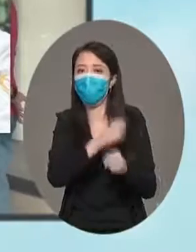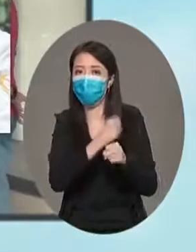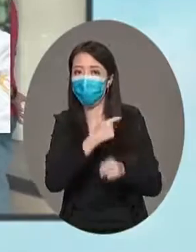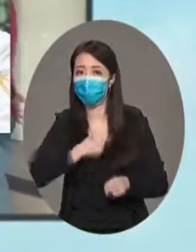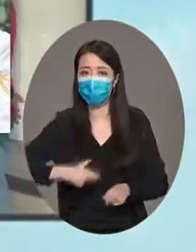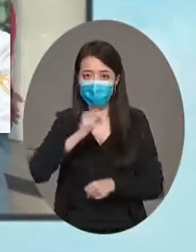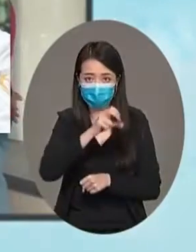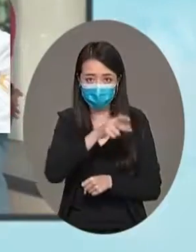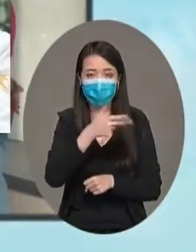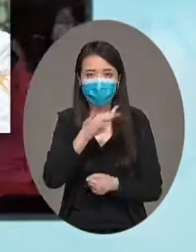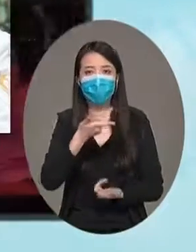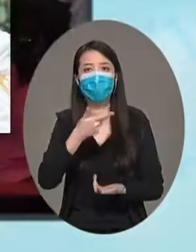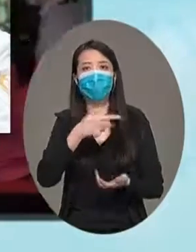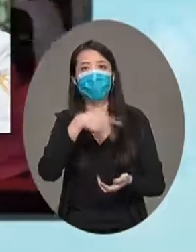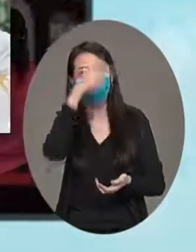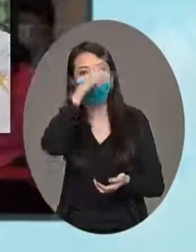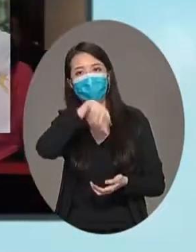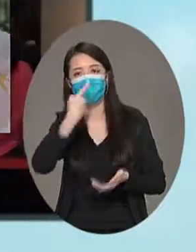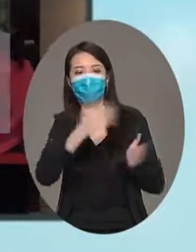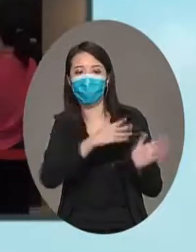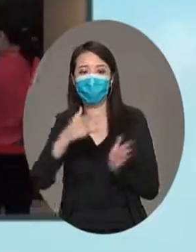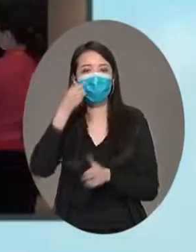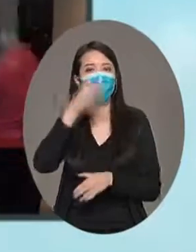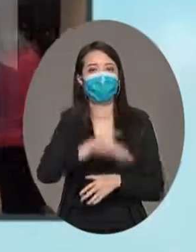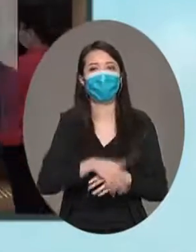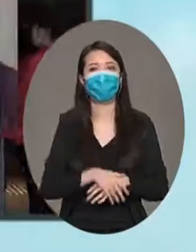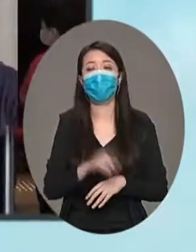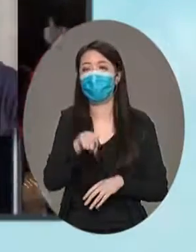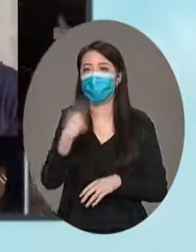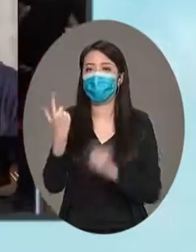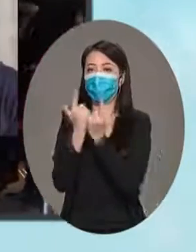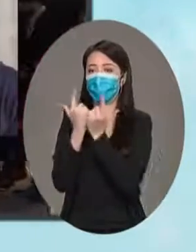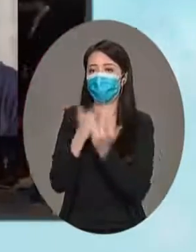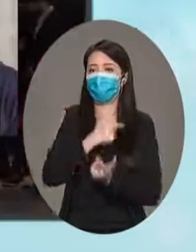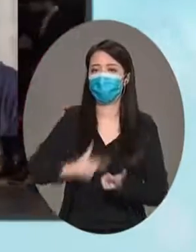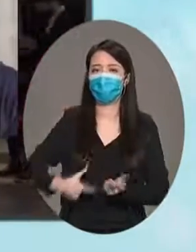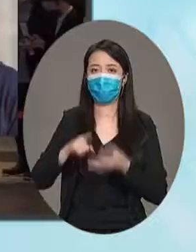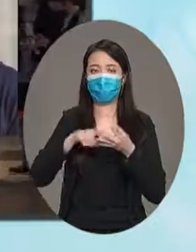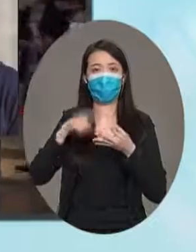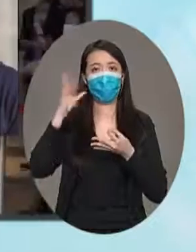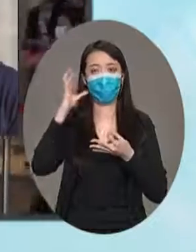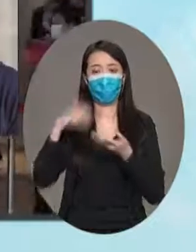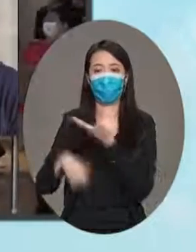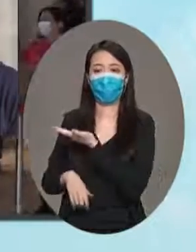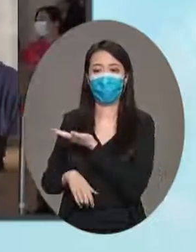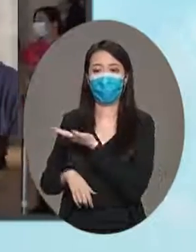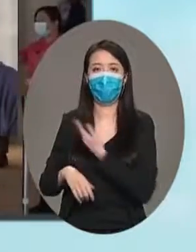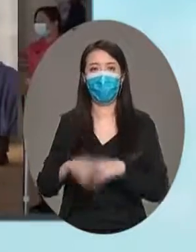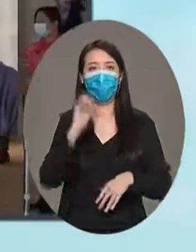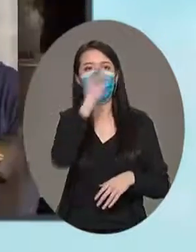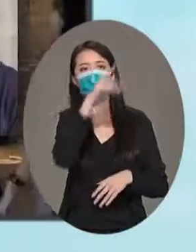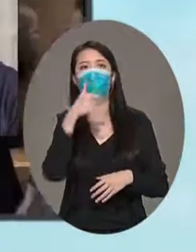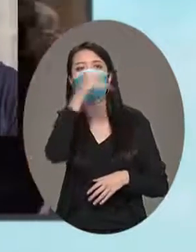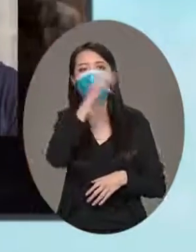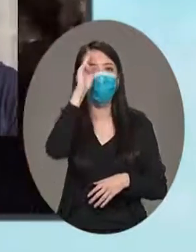然担任区议员，政府会另行作出安排。至于北区区议员黄海莹已经向监誓人提出未